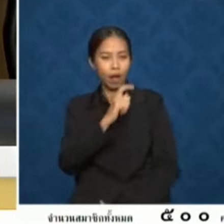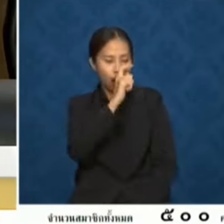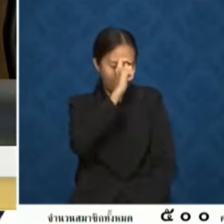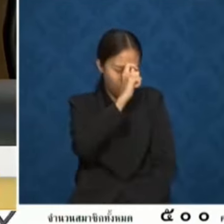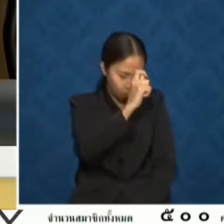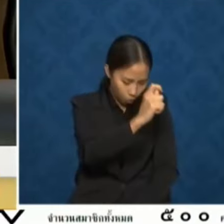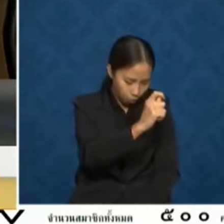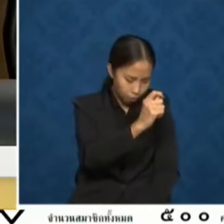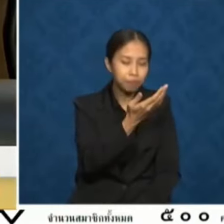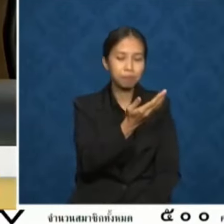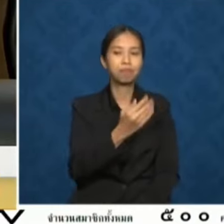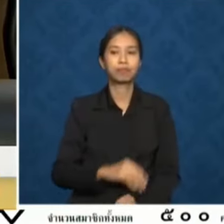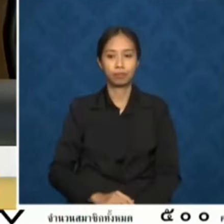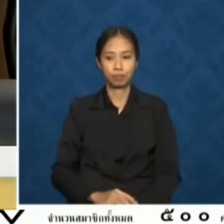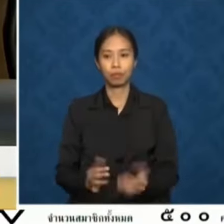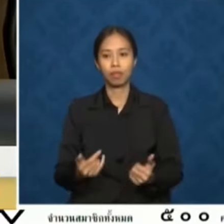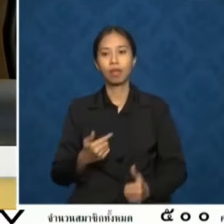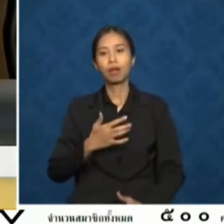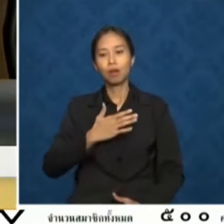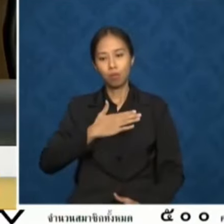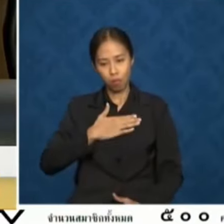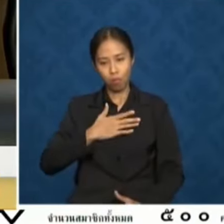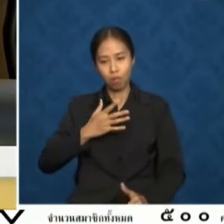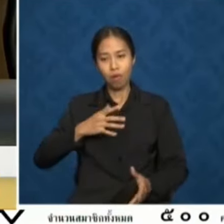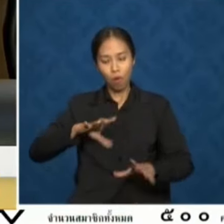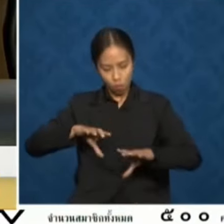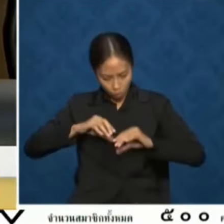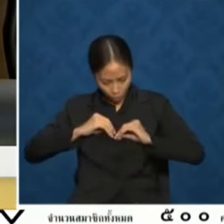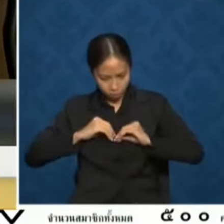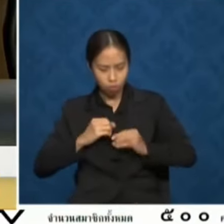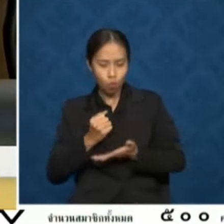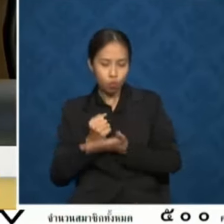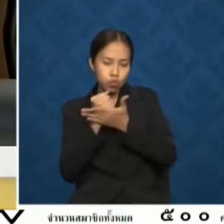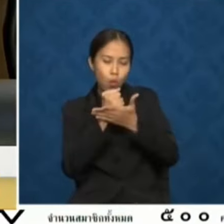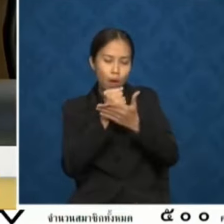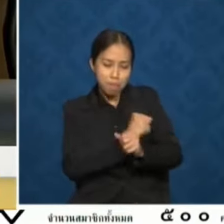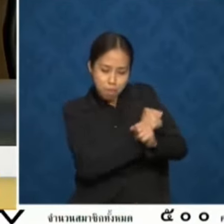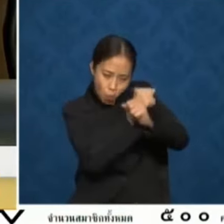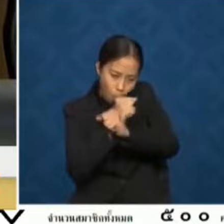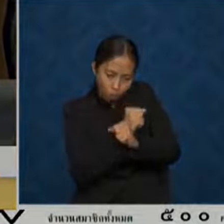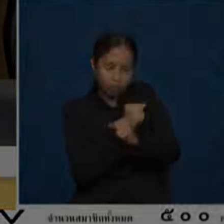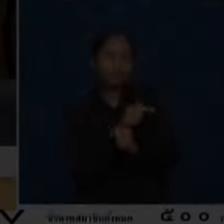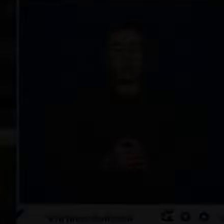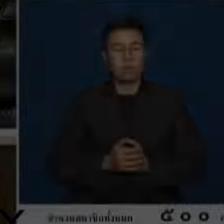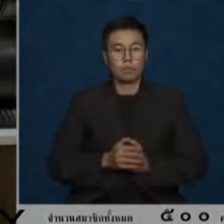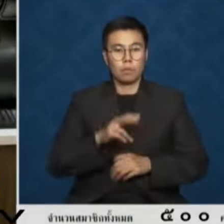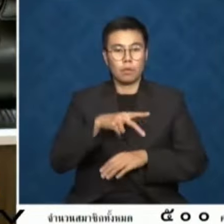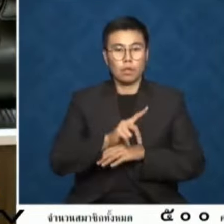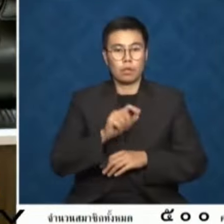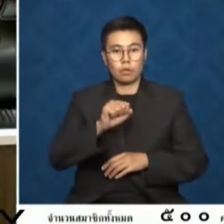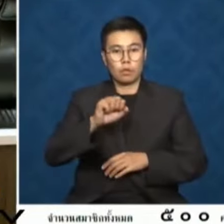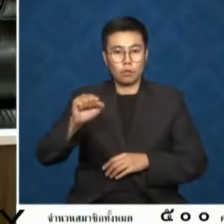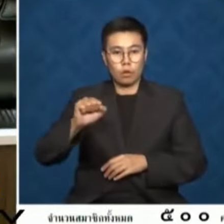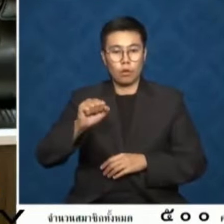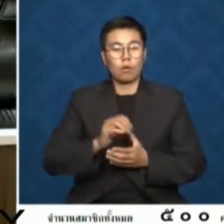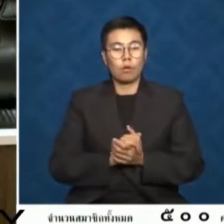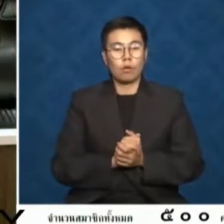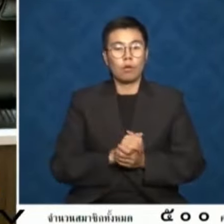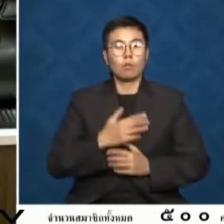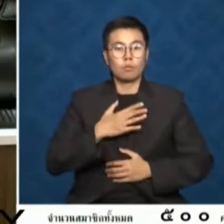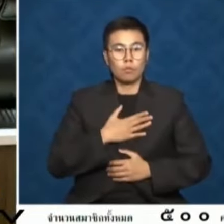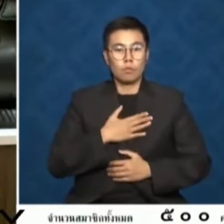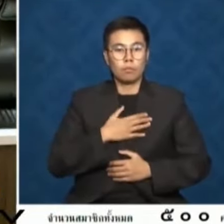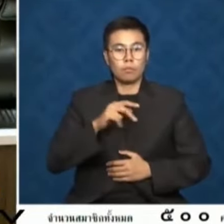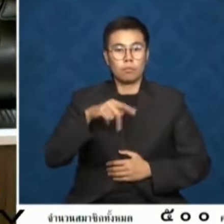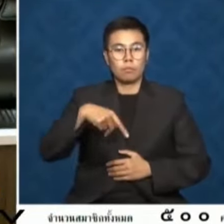ถือแล้วเอาชีวิตแรกก็ต้องแรกเลยครับก็ต้องปกป้องครับท่านประธานนะขอบพระคุณครับ กับผมนายพัฒนาสรร